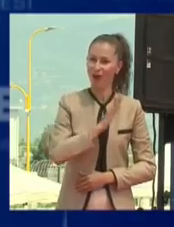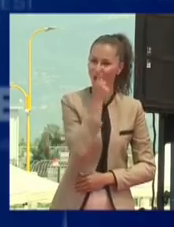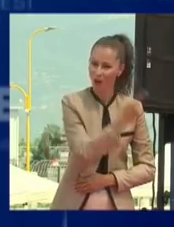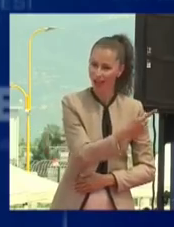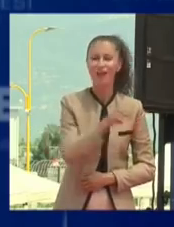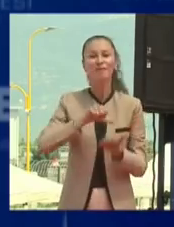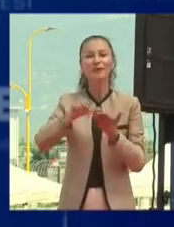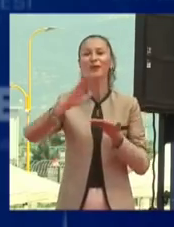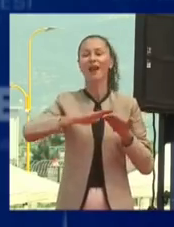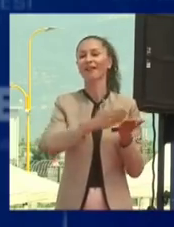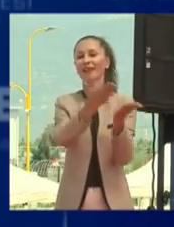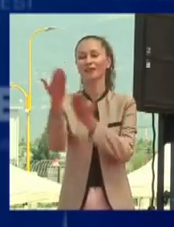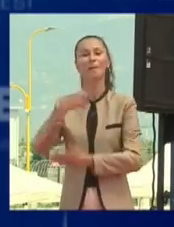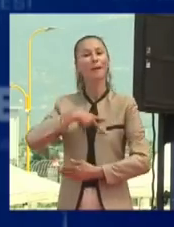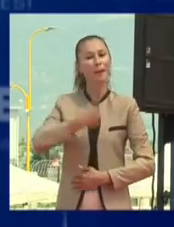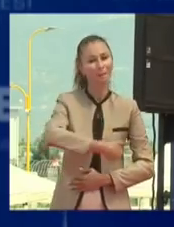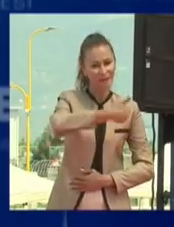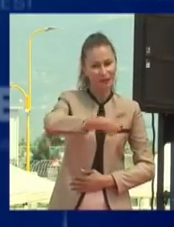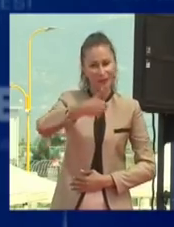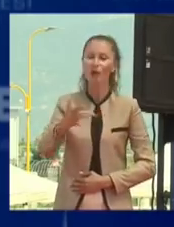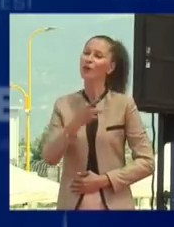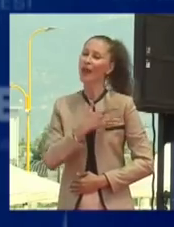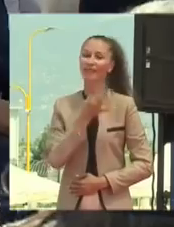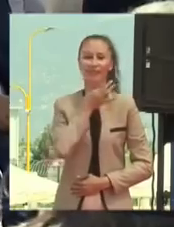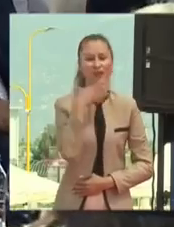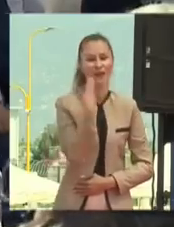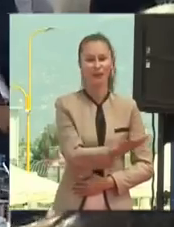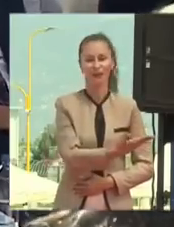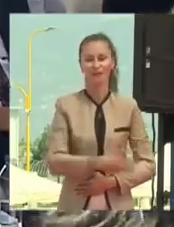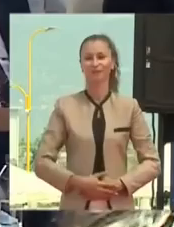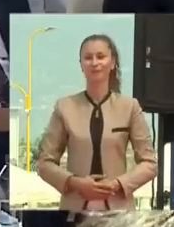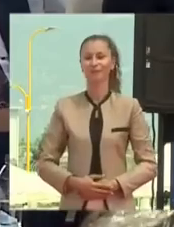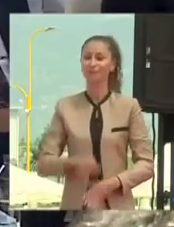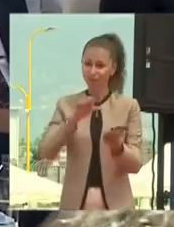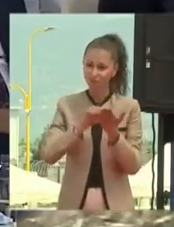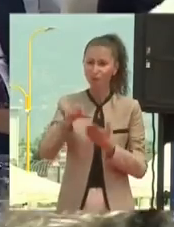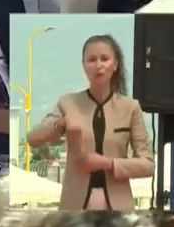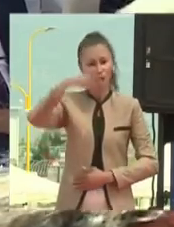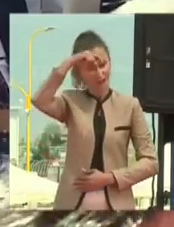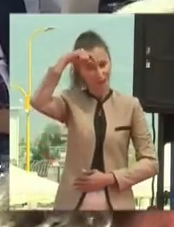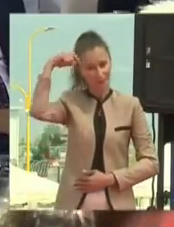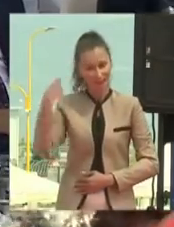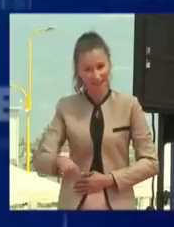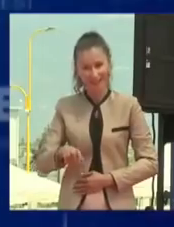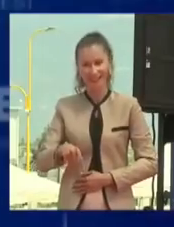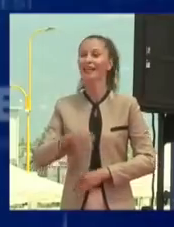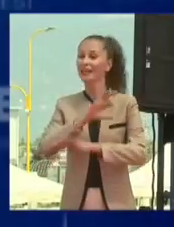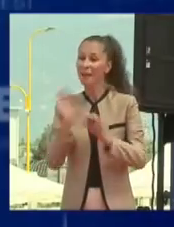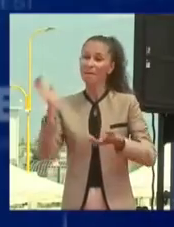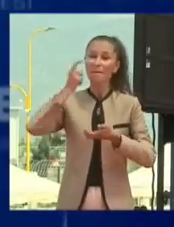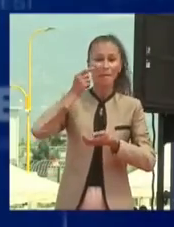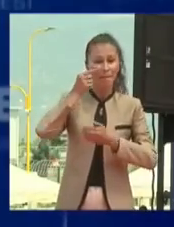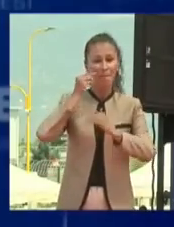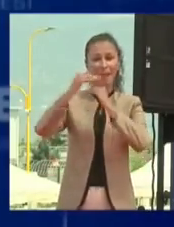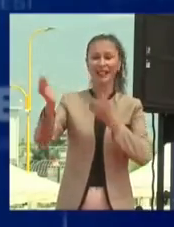bütün arkadaşlara, belediye başkanlarıma yürekten teşekkür ederim. Bütün bu çabaları ittifakla, Millet